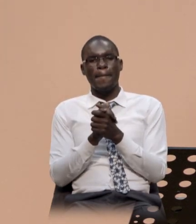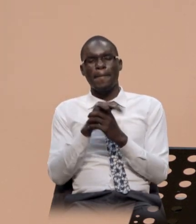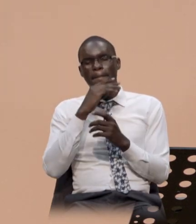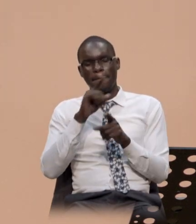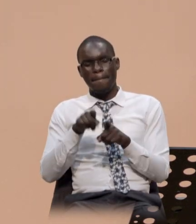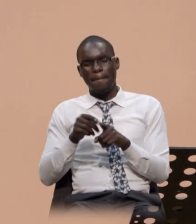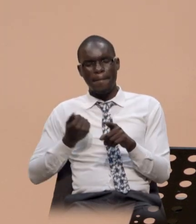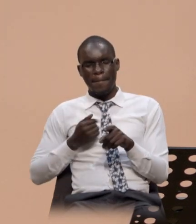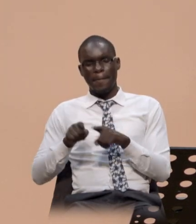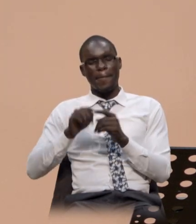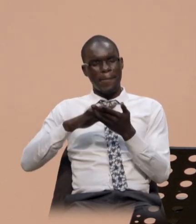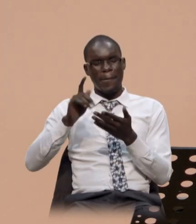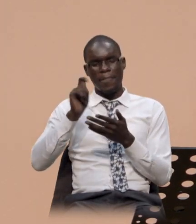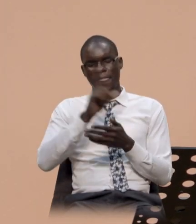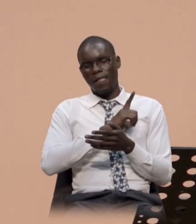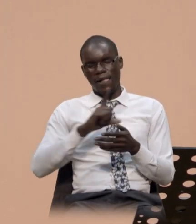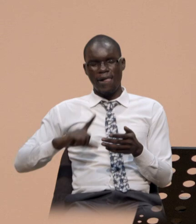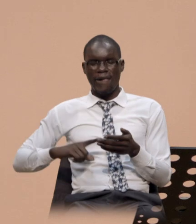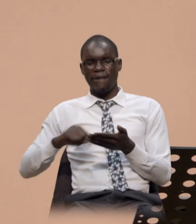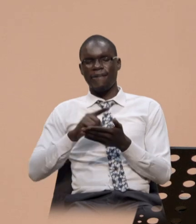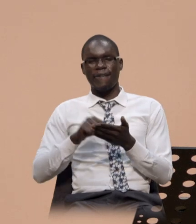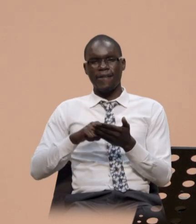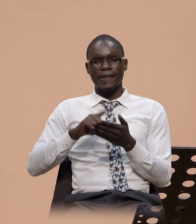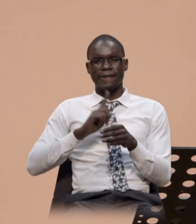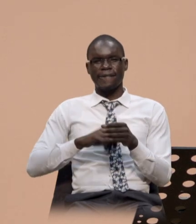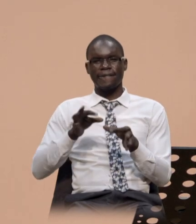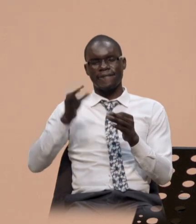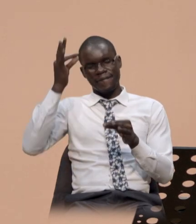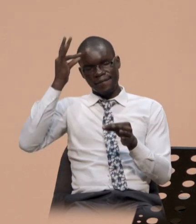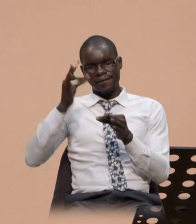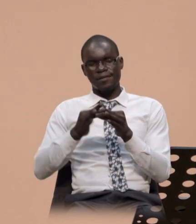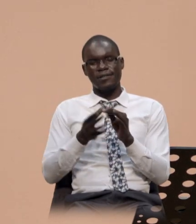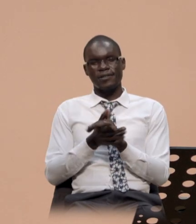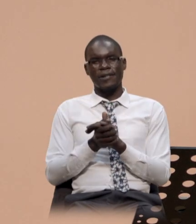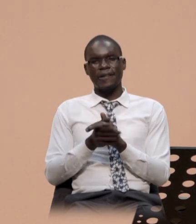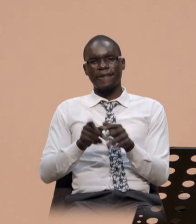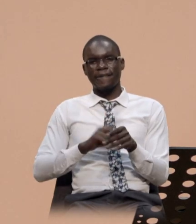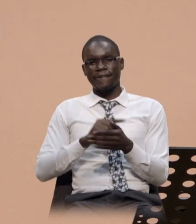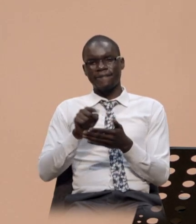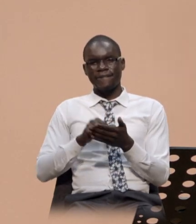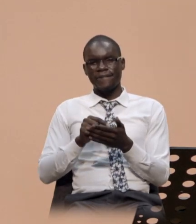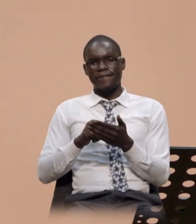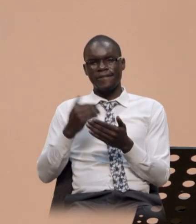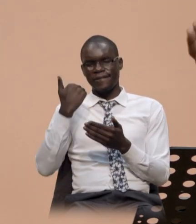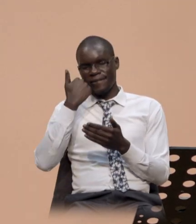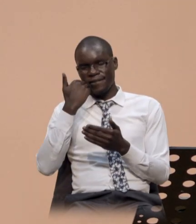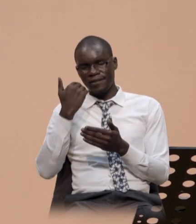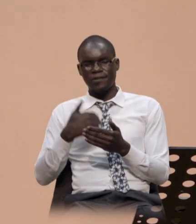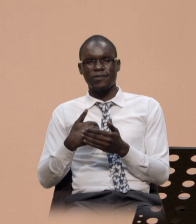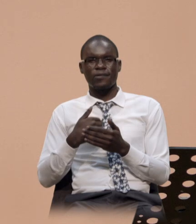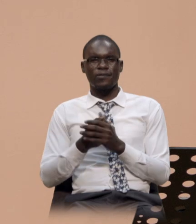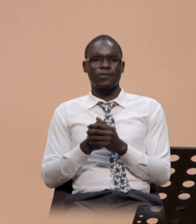zangu, Bwana asifiwe. Katika imani ya saa hizi, msikizaji wangu, wakati huu ambako magonjwa yametokea kama